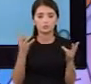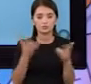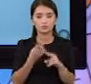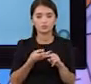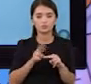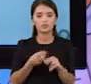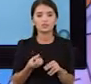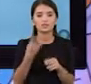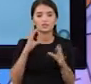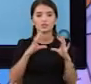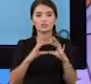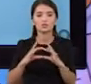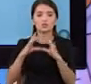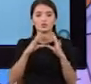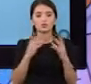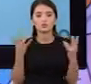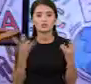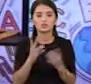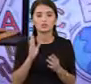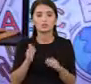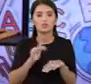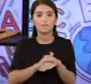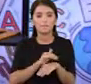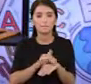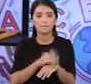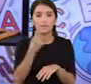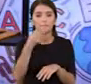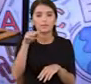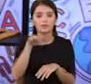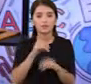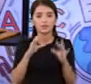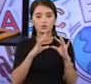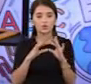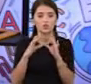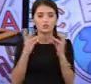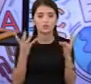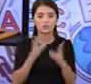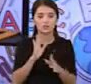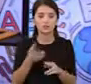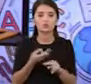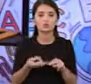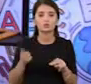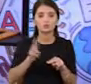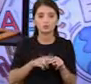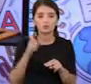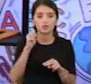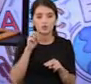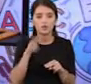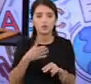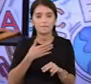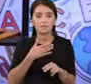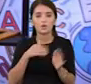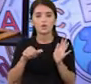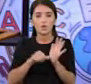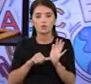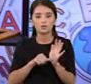bizga nechta doiracha kerak bo'ladi? Barakalla. Bitta doiracha kerak bo'ladi. Shuning uchun ham men